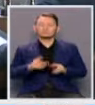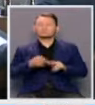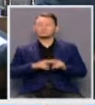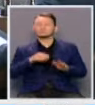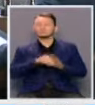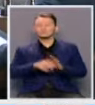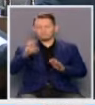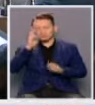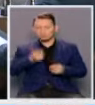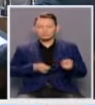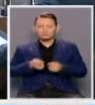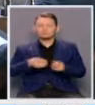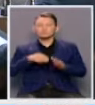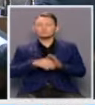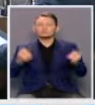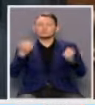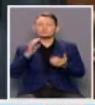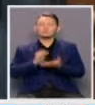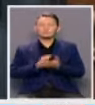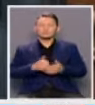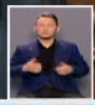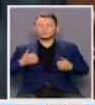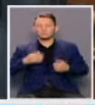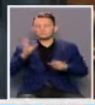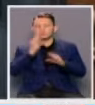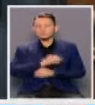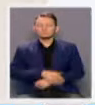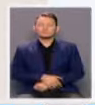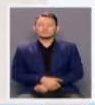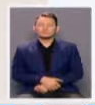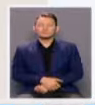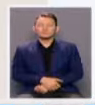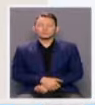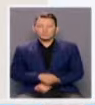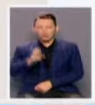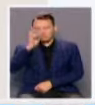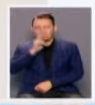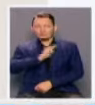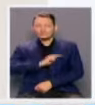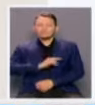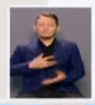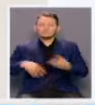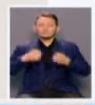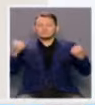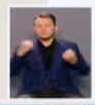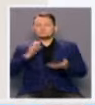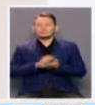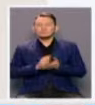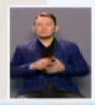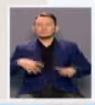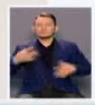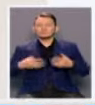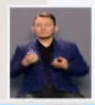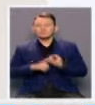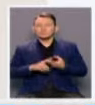бірі мемлекеттік қызметшілердің спортпен айналысуына мүмкіндік жасау. Мемлекеттік қызметшілерінің спортпен шұғылдануын